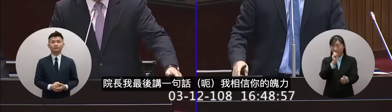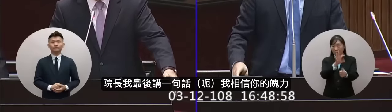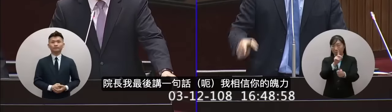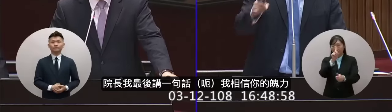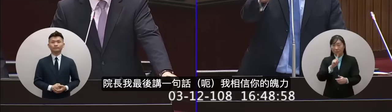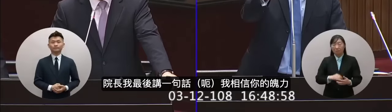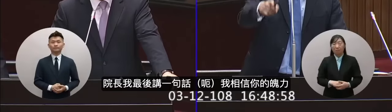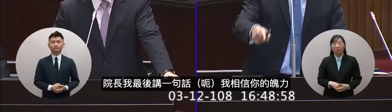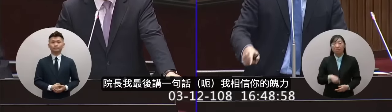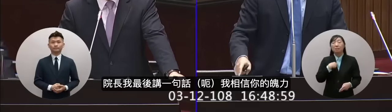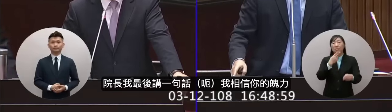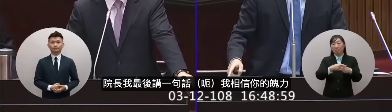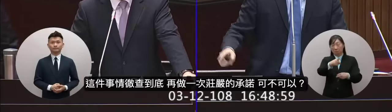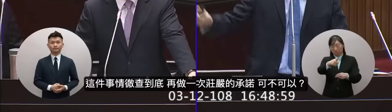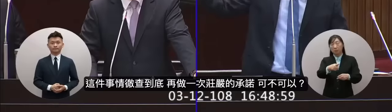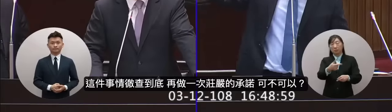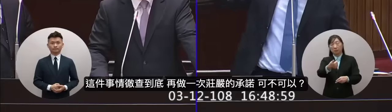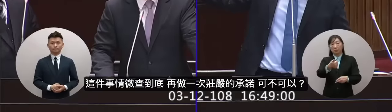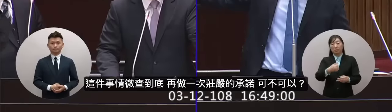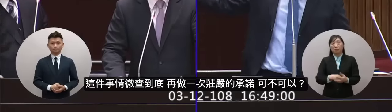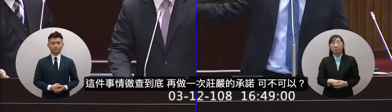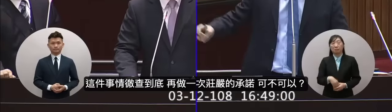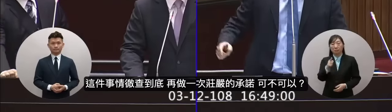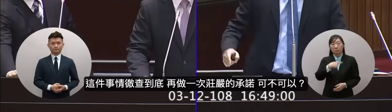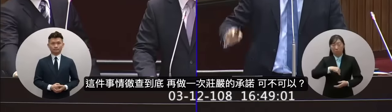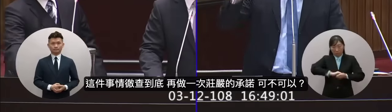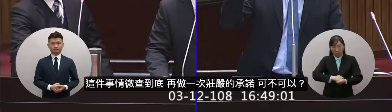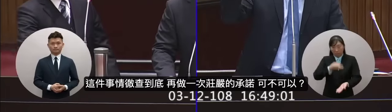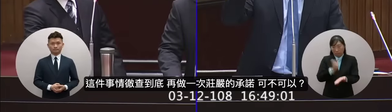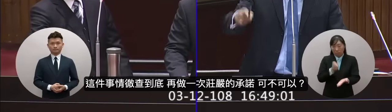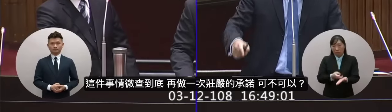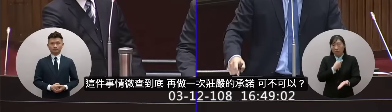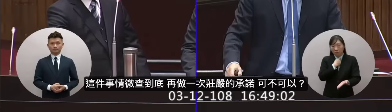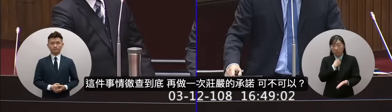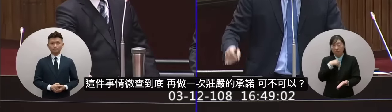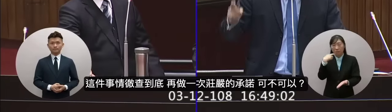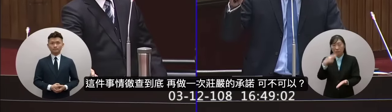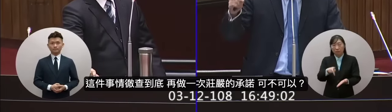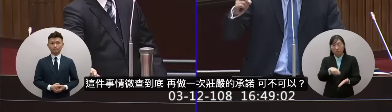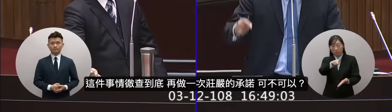话，我相信你的魄力，这件事情彻查到底，再